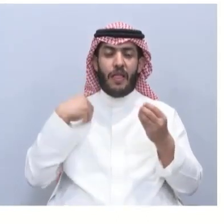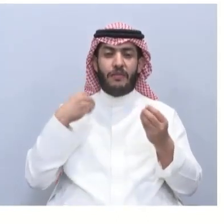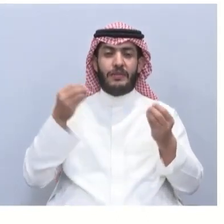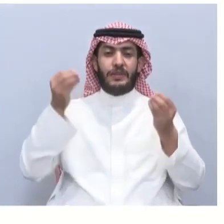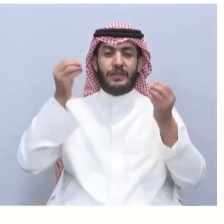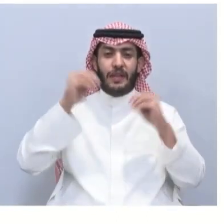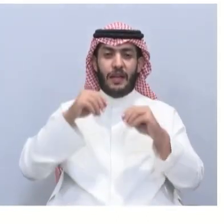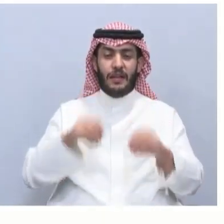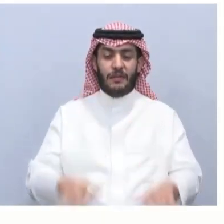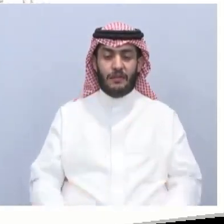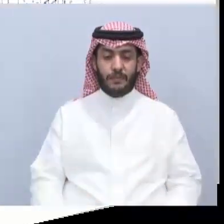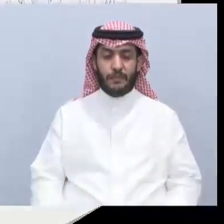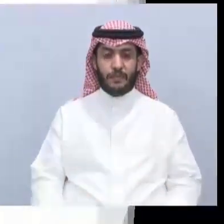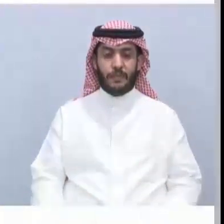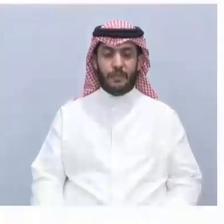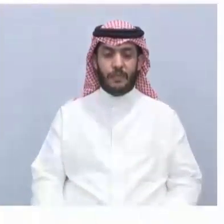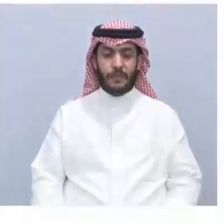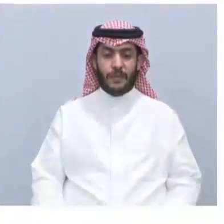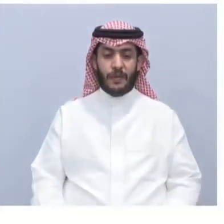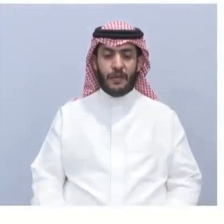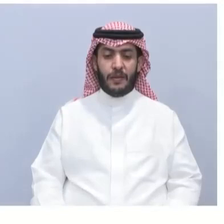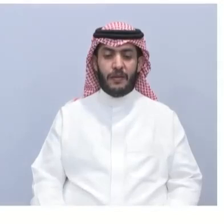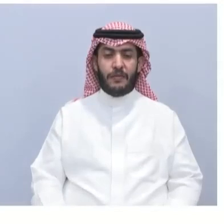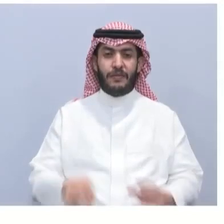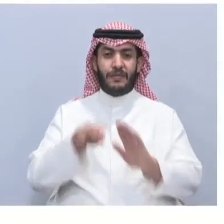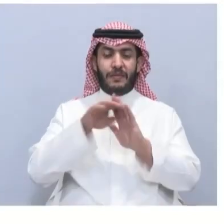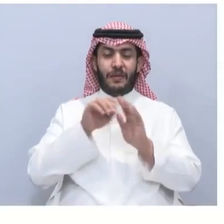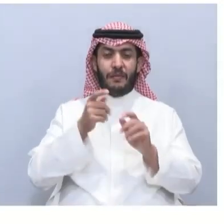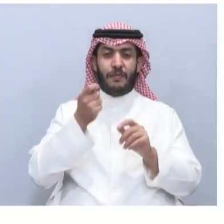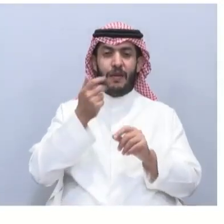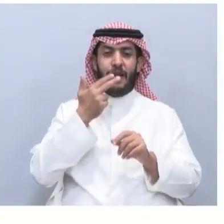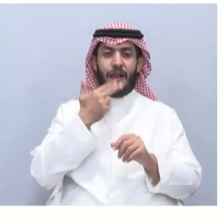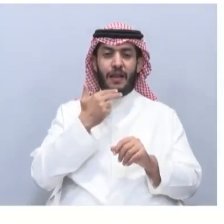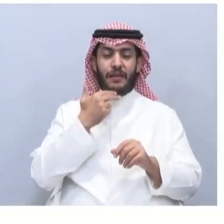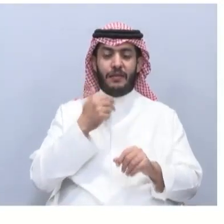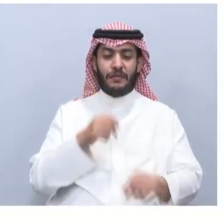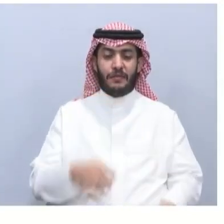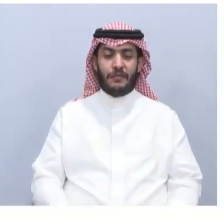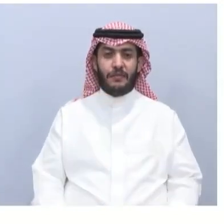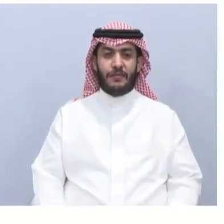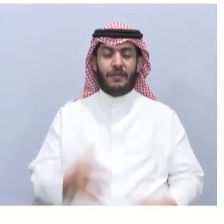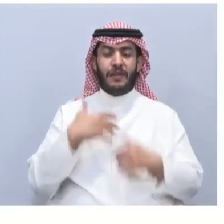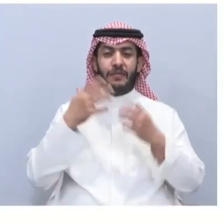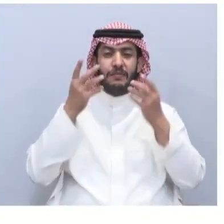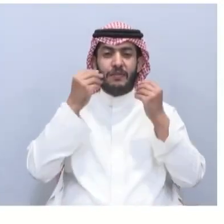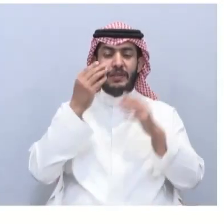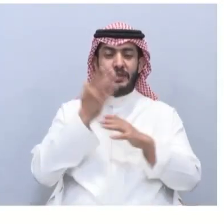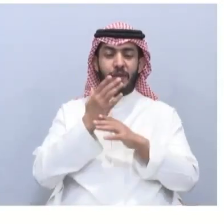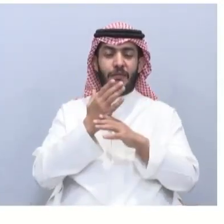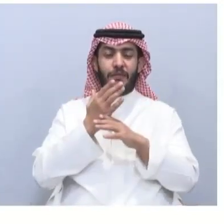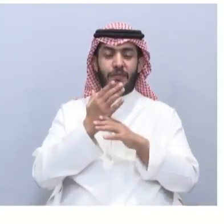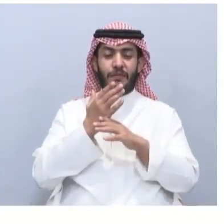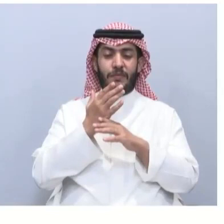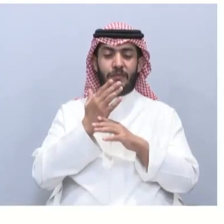اضعافا كثيره مهم جدا في هذا المال الذي نتصدق به ان يكون مالا حلالا نحن نتعلم هذه الامور